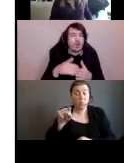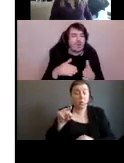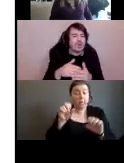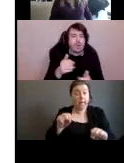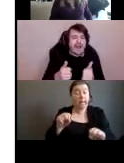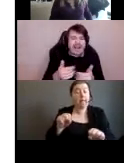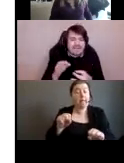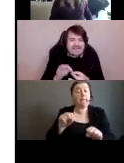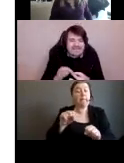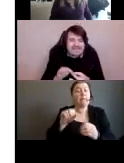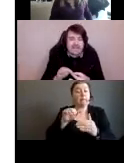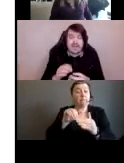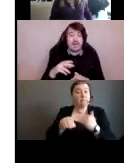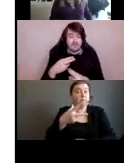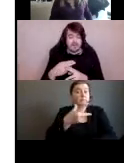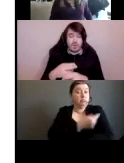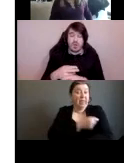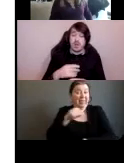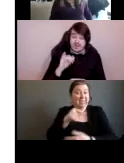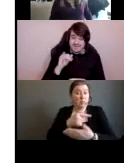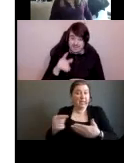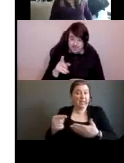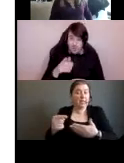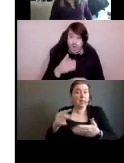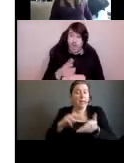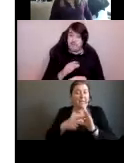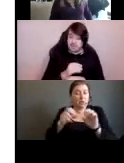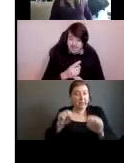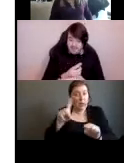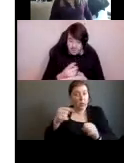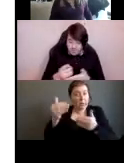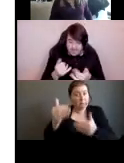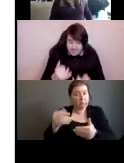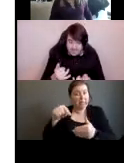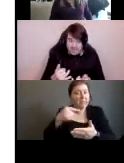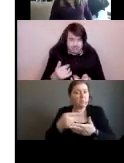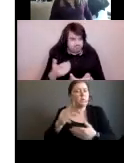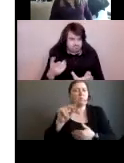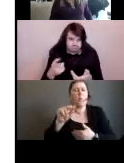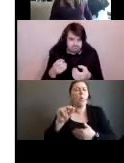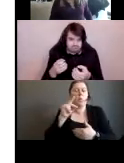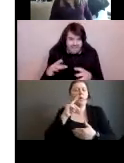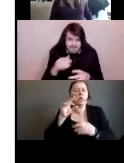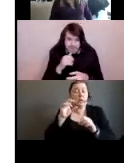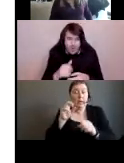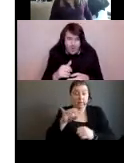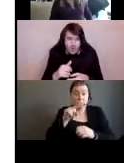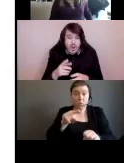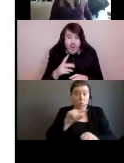Donc, si vous êtes admissible cette semaine, vous ne la perdrez pas, que vous preniez un rendez-vous cette semaine ou